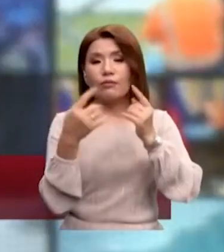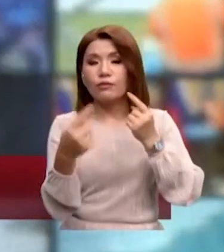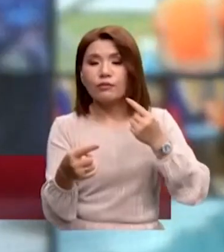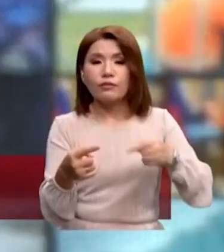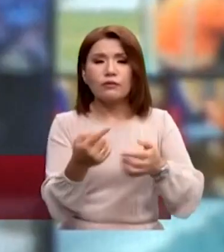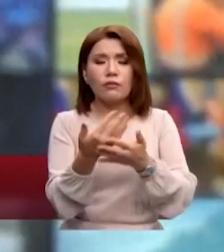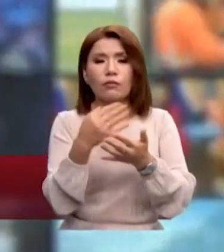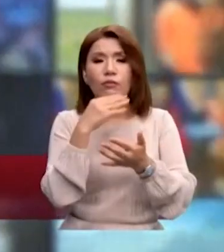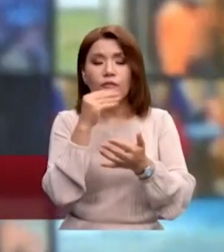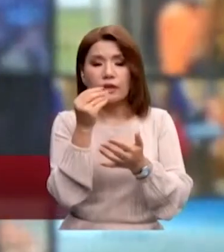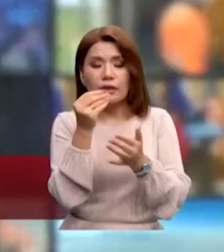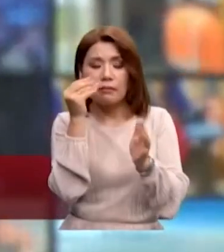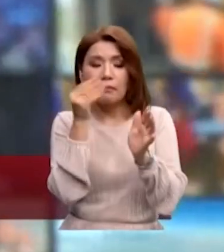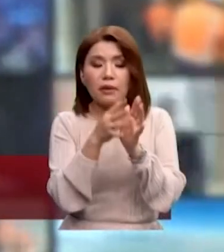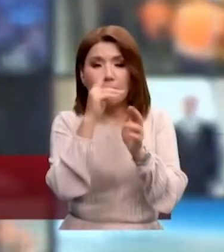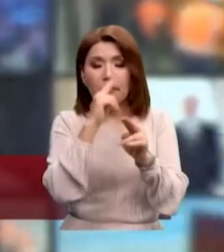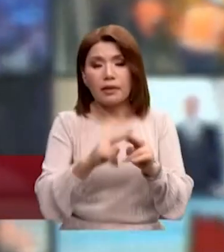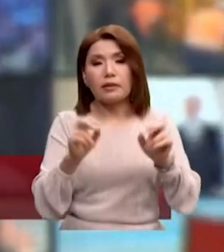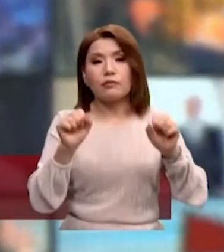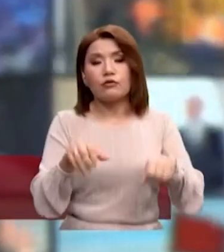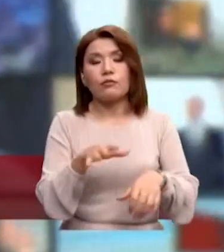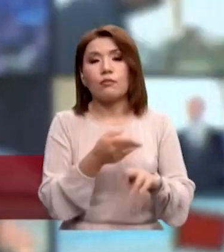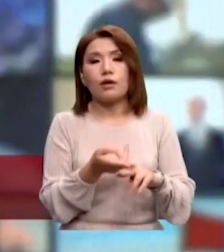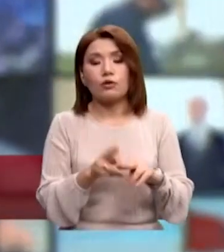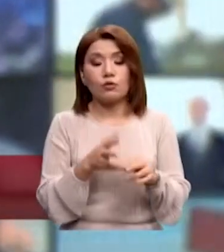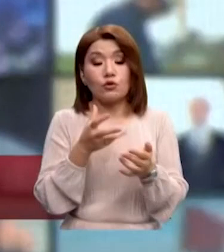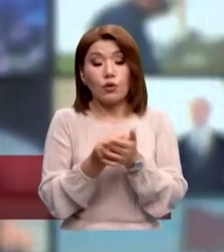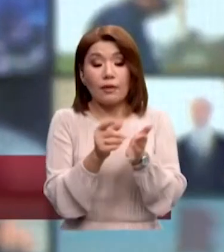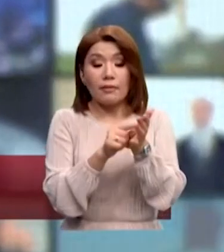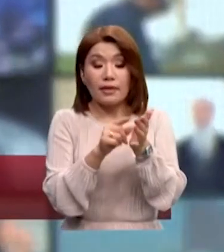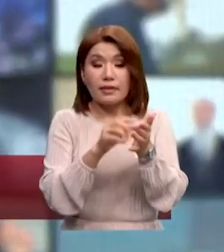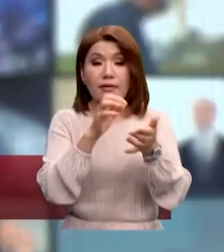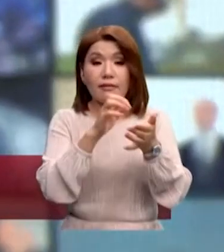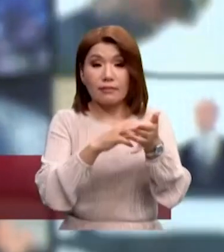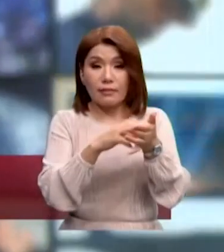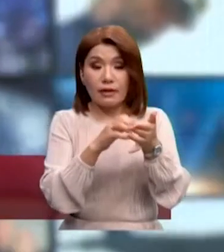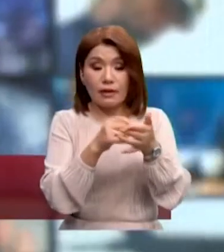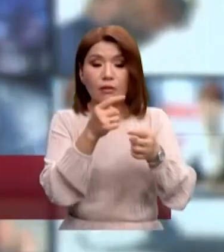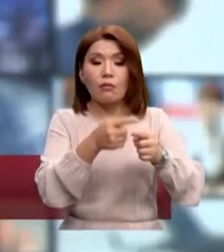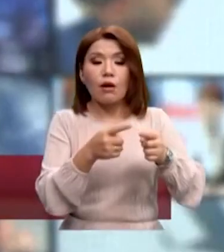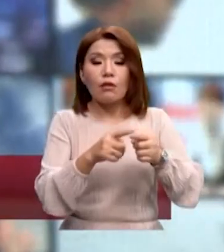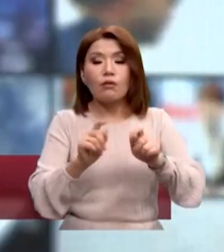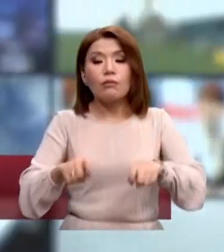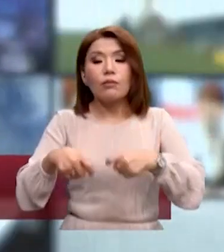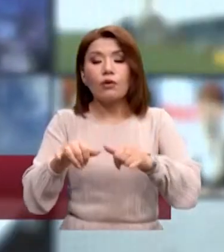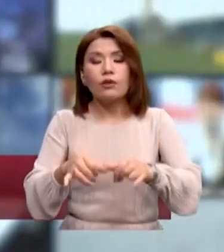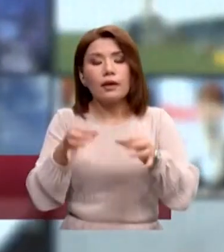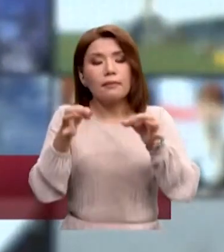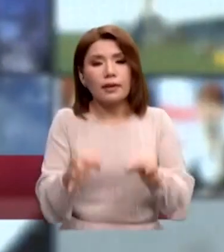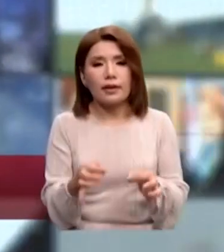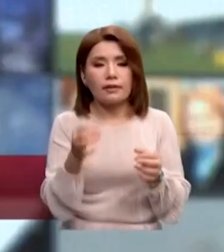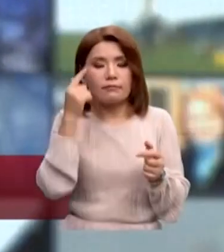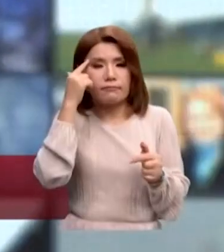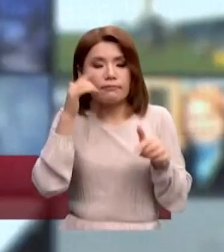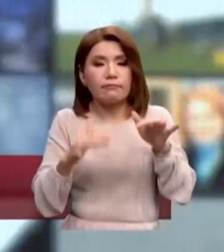қаржы жоғалтуы мүмкін. Қазақстандықтар жинақтаушы қордағы ақшасын сенімгерлікке беруде нені ескерген жөн? Әріптесім Динара